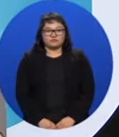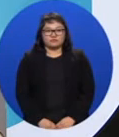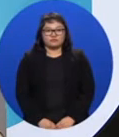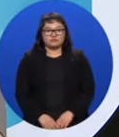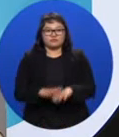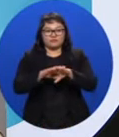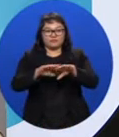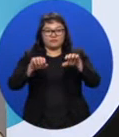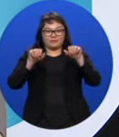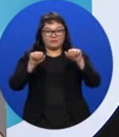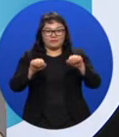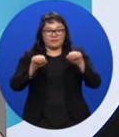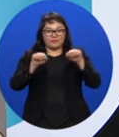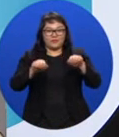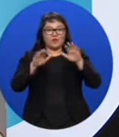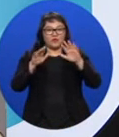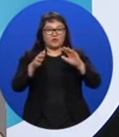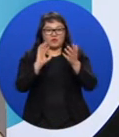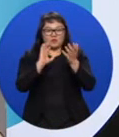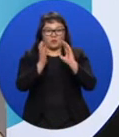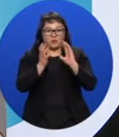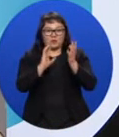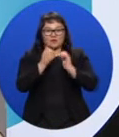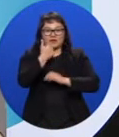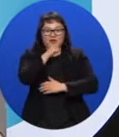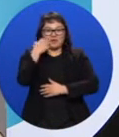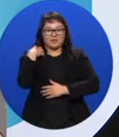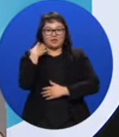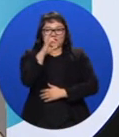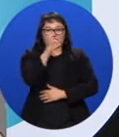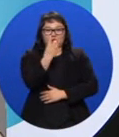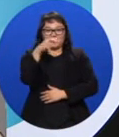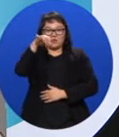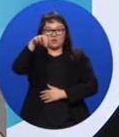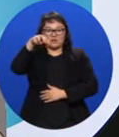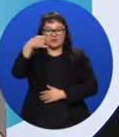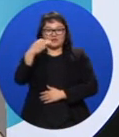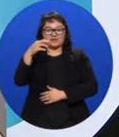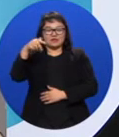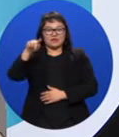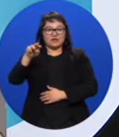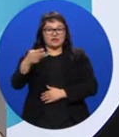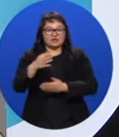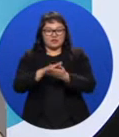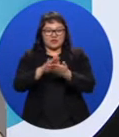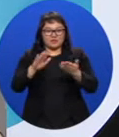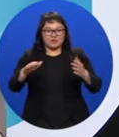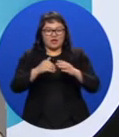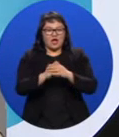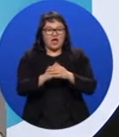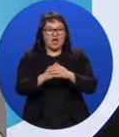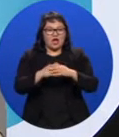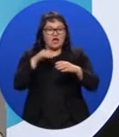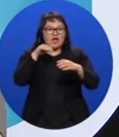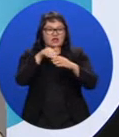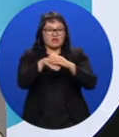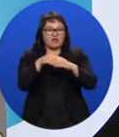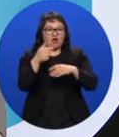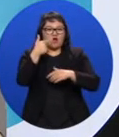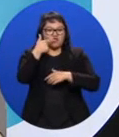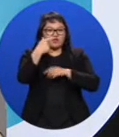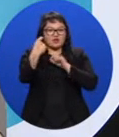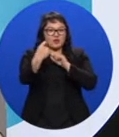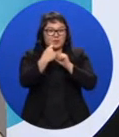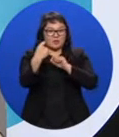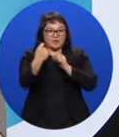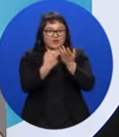시청자 여러분 안녕하십니까? 오늘 토론회 진행을 맡은 오승철입니다. 제20대 국회의원 선거가 6일 앞으로 다가왔습니다. 제주